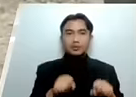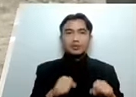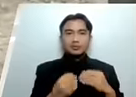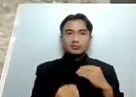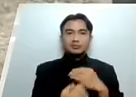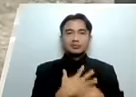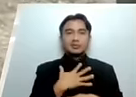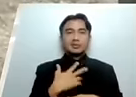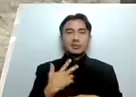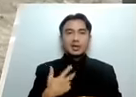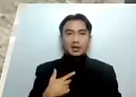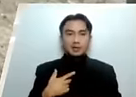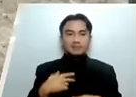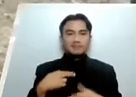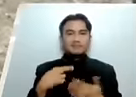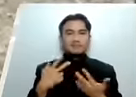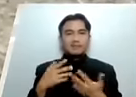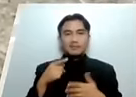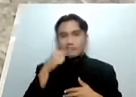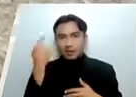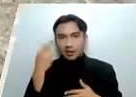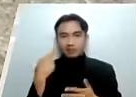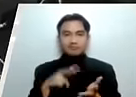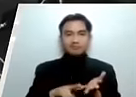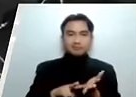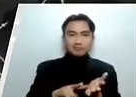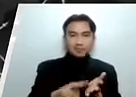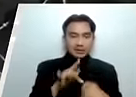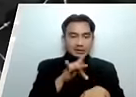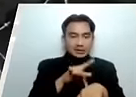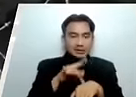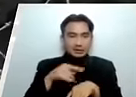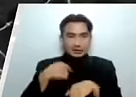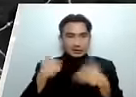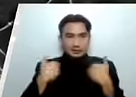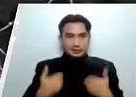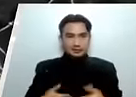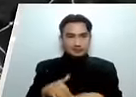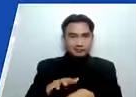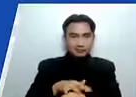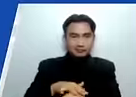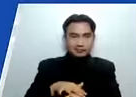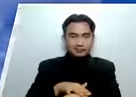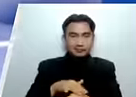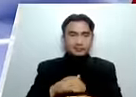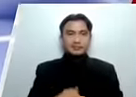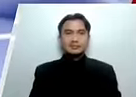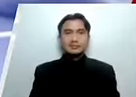ang bahagi ng katawang madidikitan ng mga tinik o spine nito.